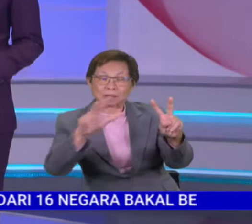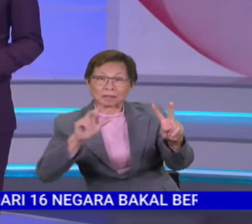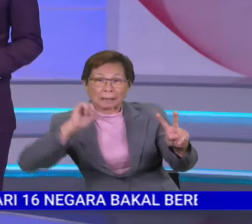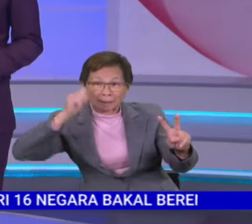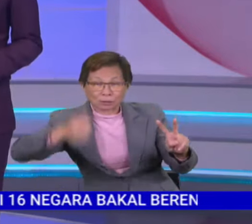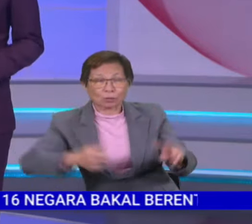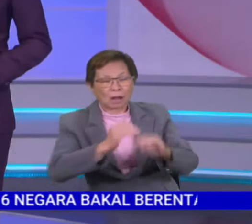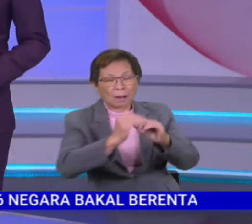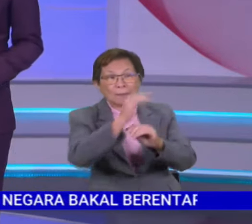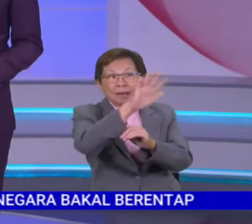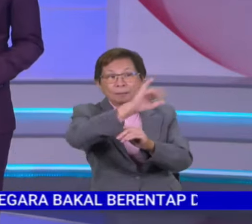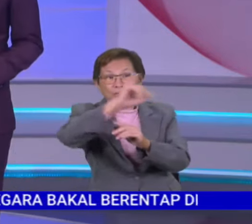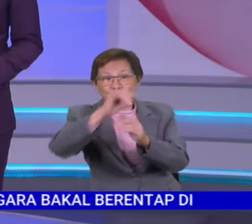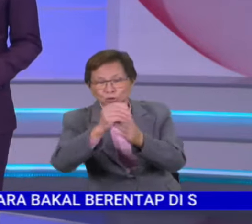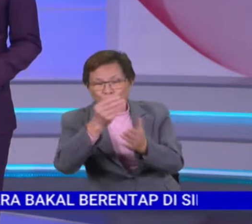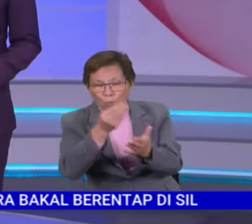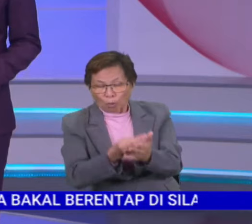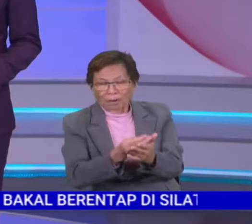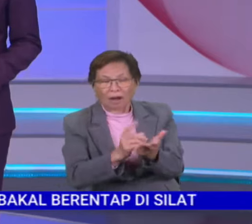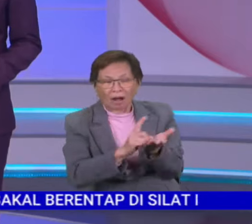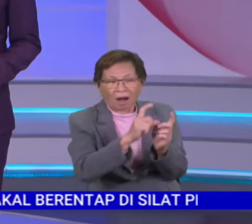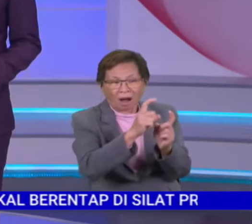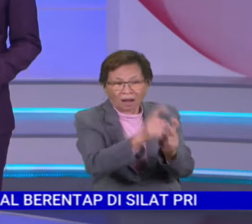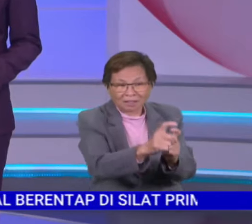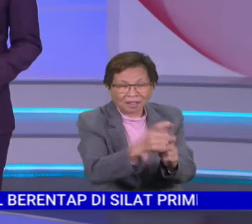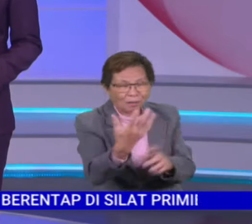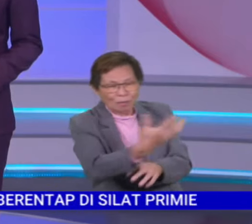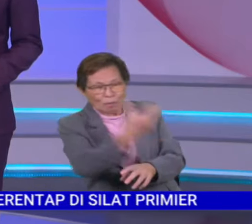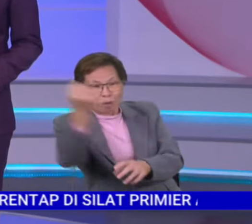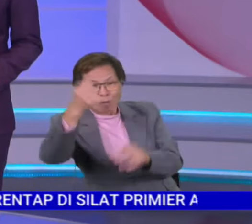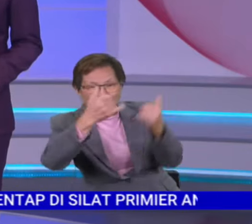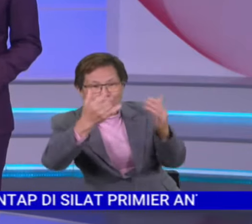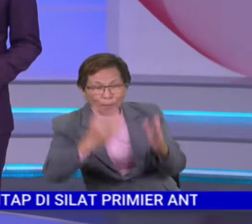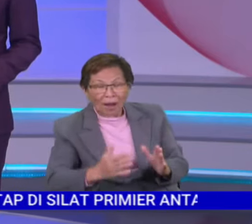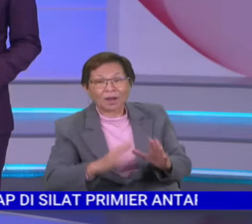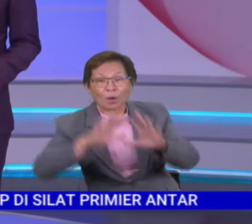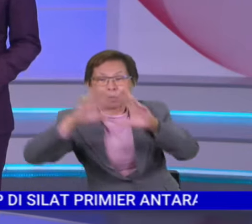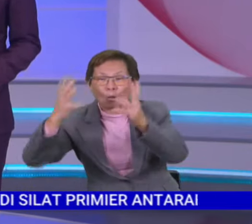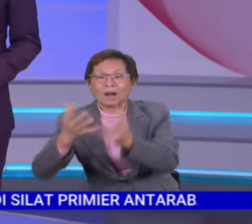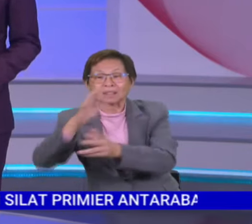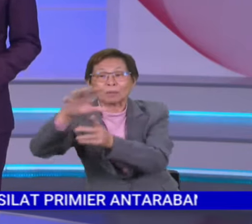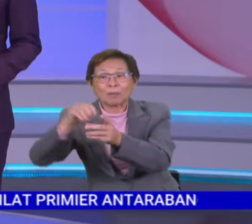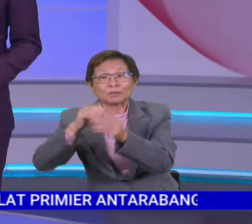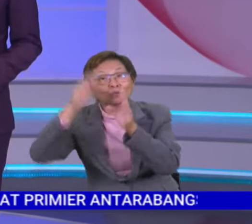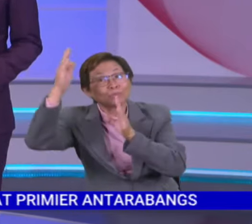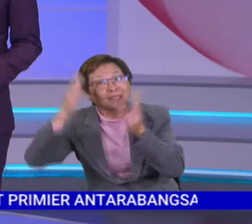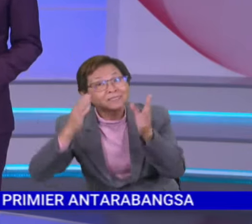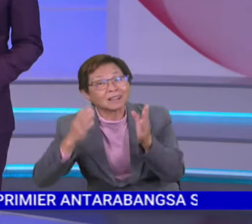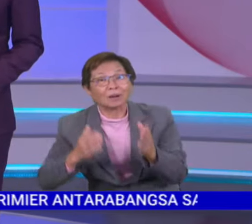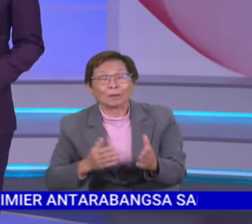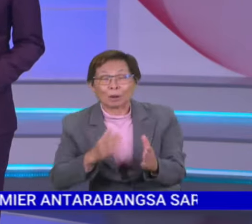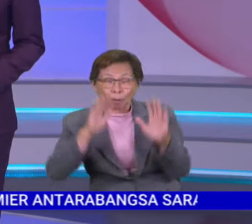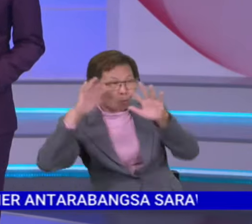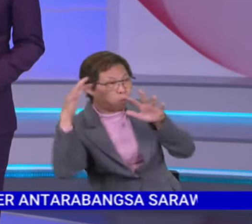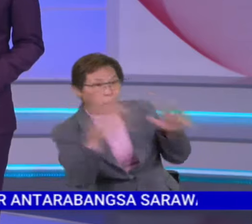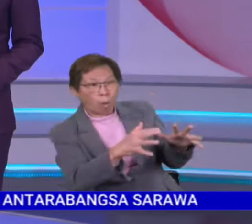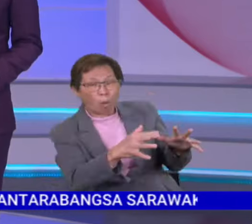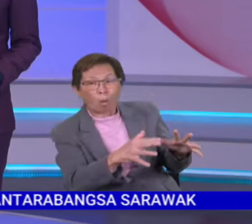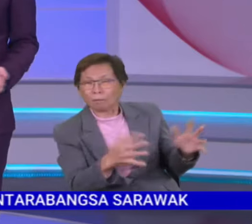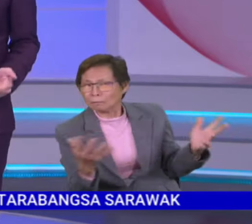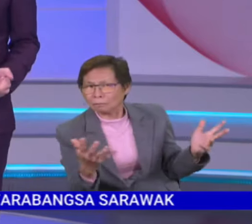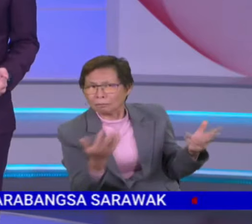Lebih RM5 juta wang hadiah menjadi rebutan pemain elit dunia termasuk dari Malaysia. Namun, lebih mencuri tumpuan